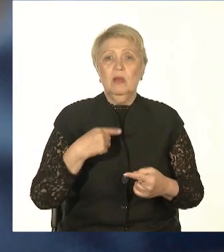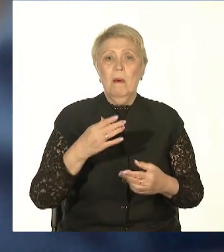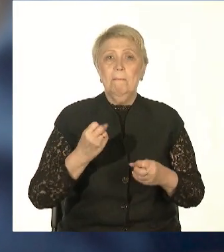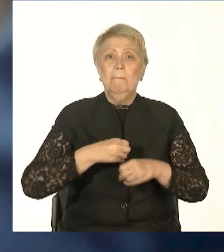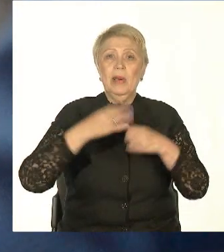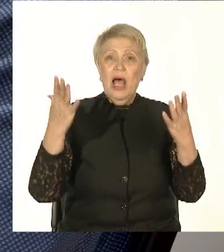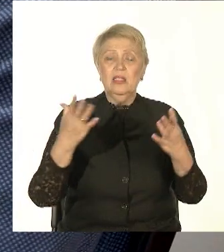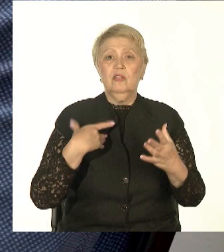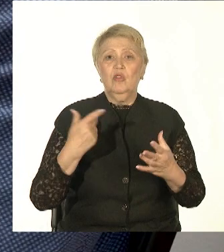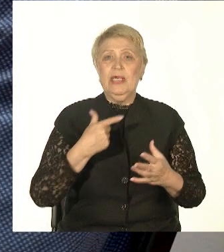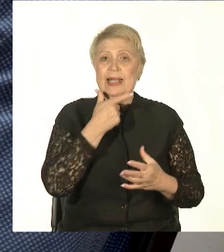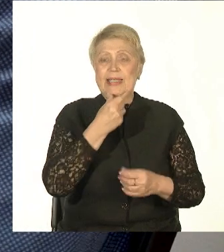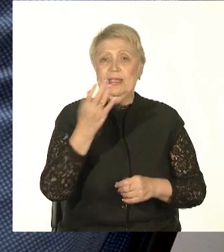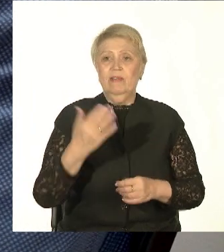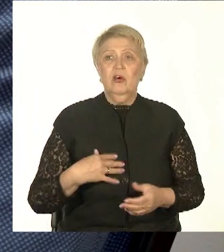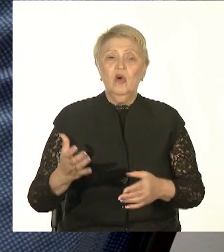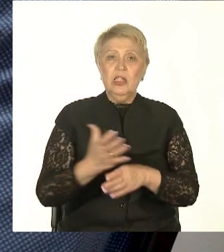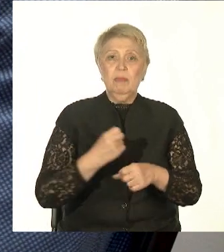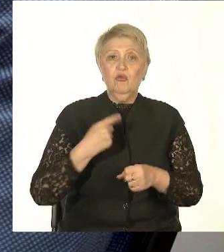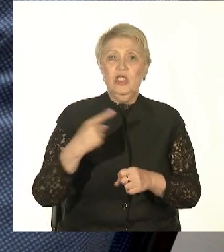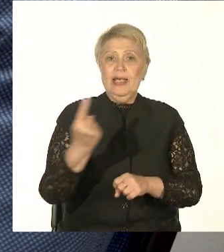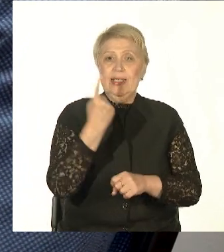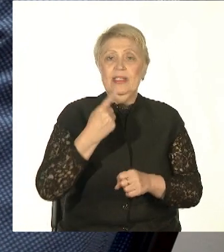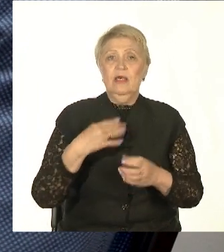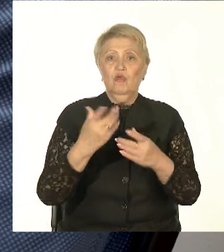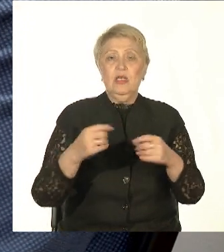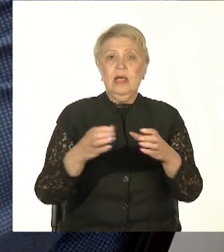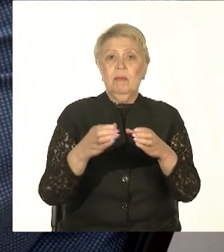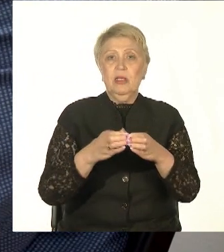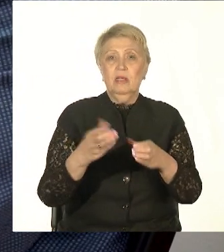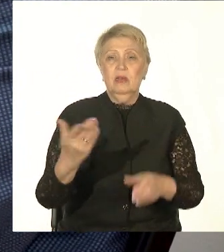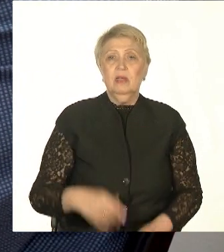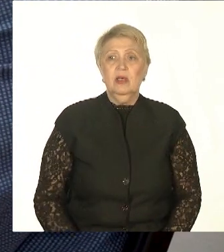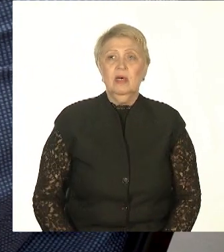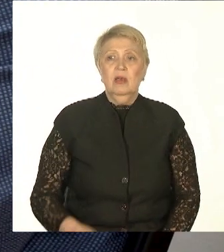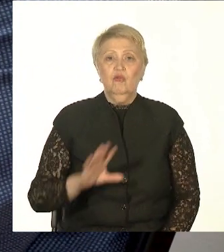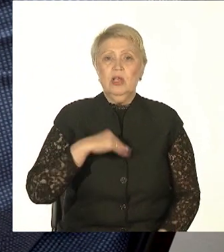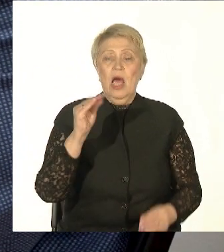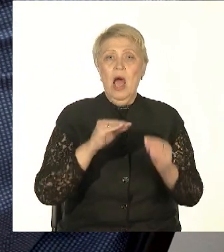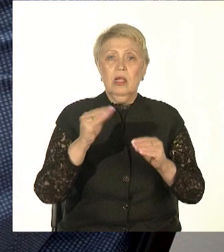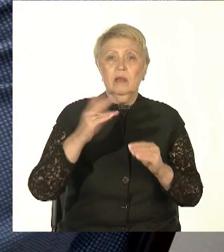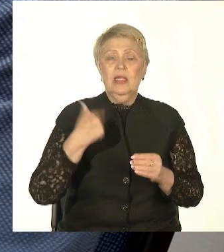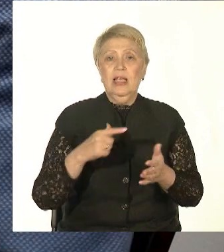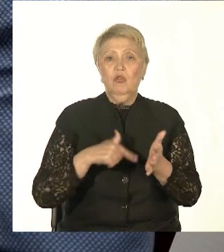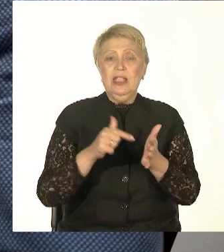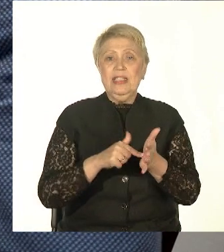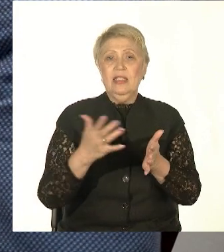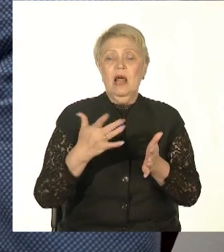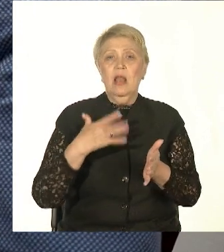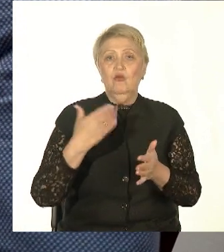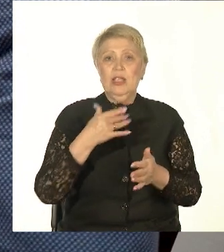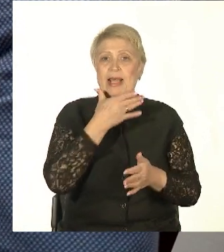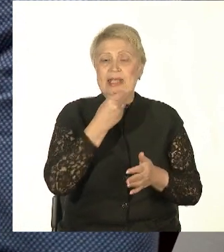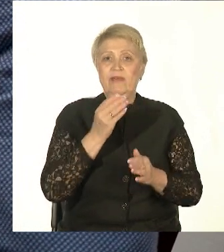парадности, торжественности. Получилась единая композиция самого мемориала. Она расположена как на центральной аллее, на центральной